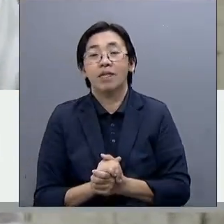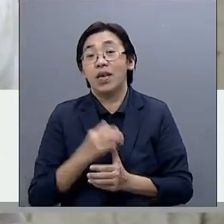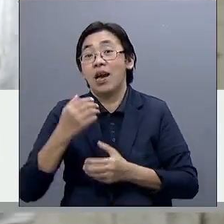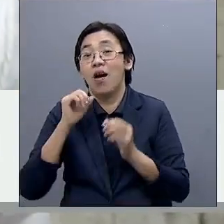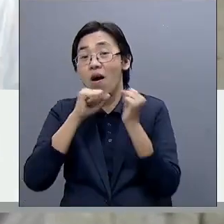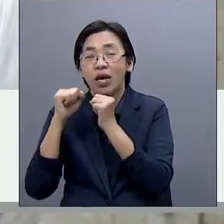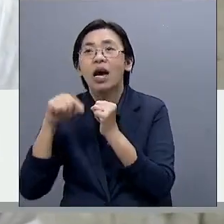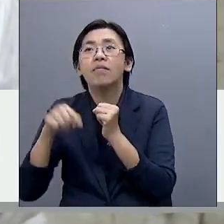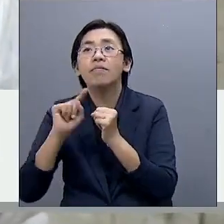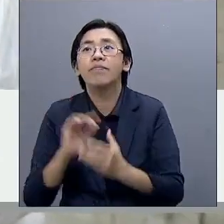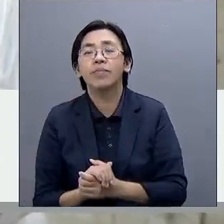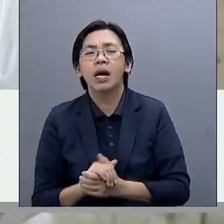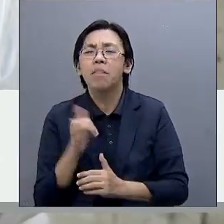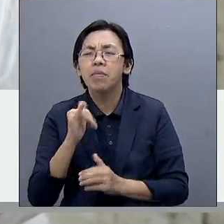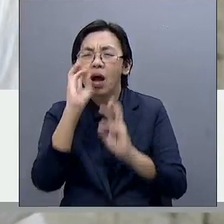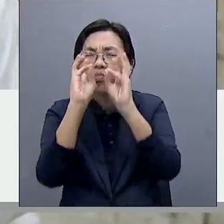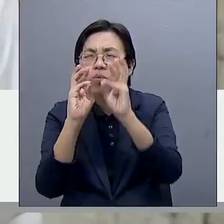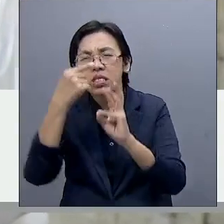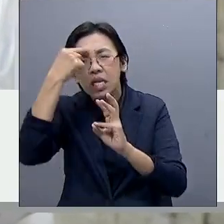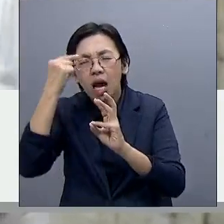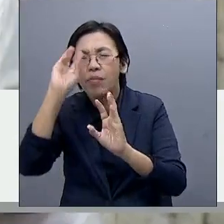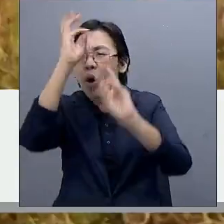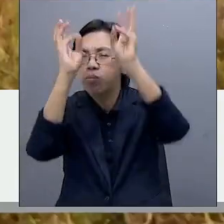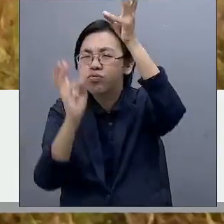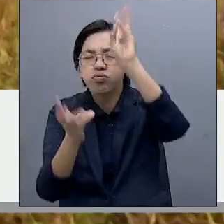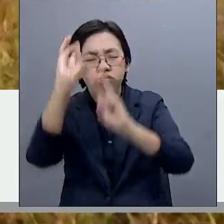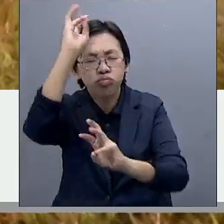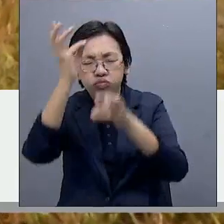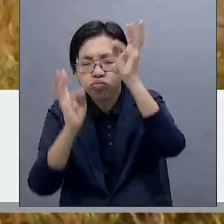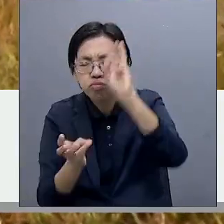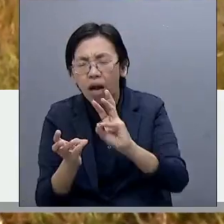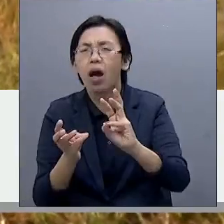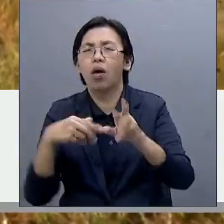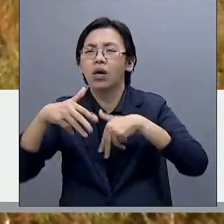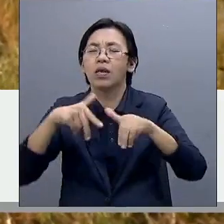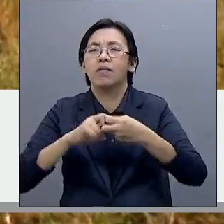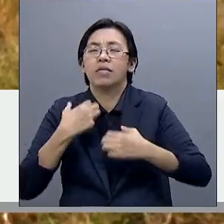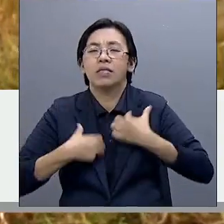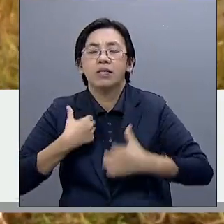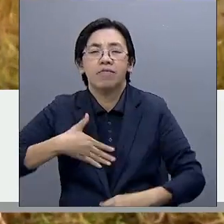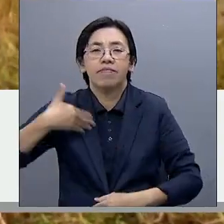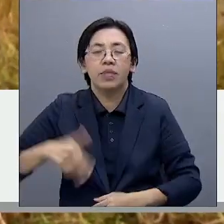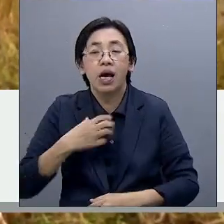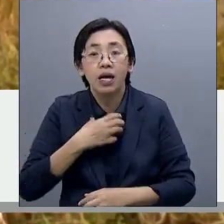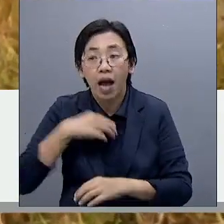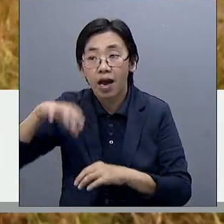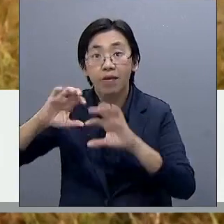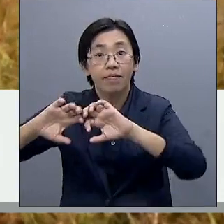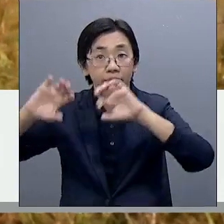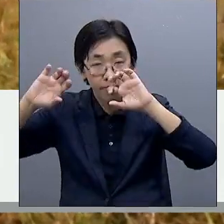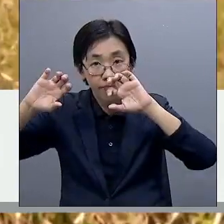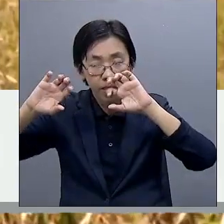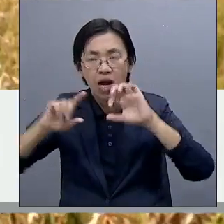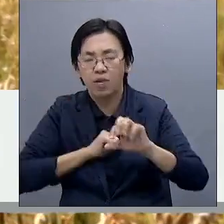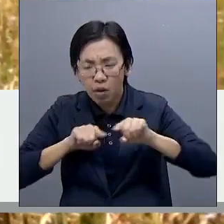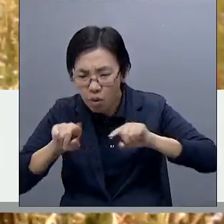จะเห็นว่ามีเศษฝุ่นสีดำกระจายลงมาในชุมชนนะคะชาวบ้านเขาก็เดือดร้อนก็อยากให้หน่วยงานรัฐควบ